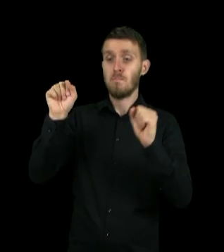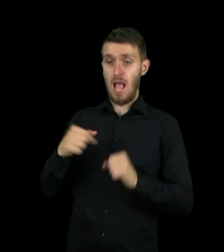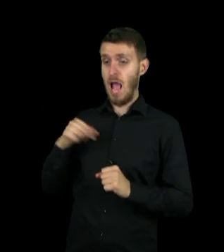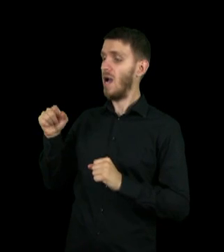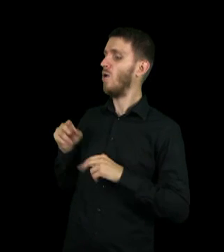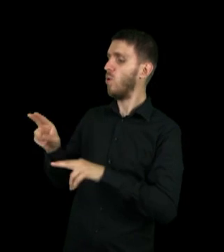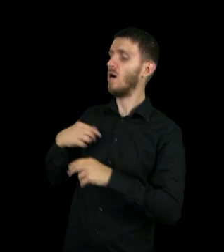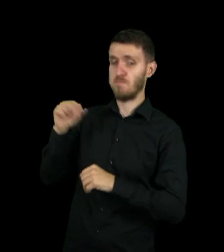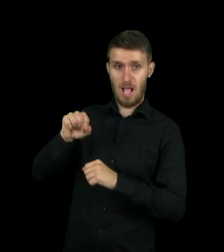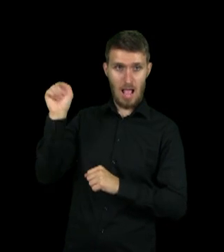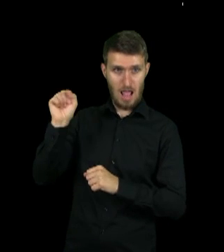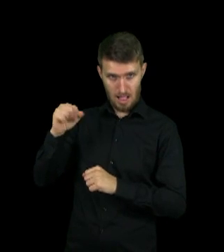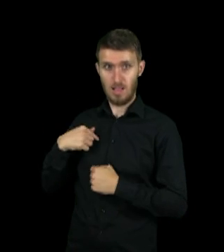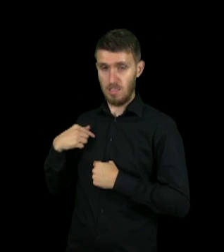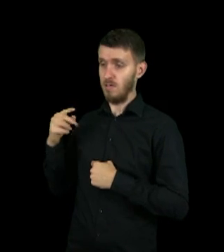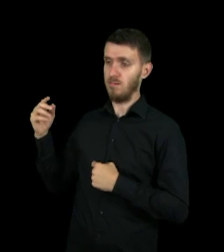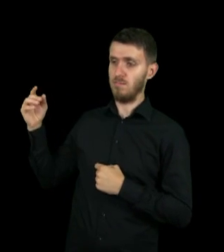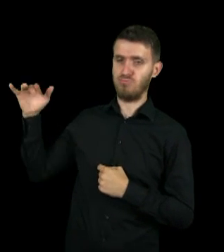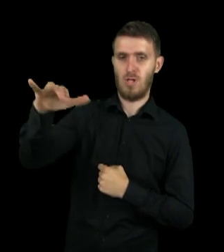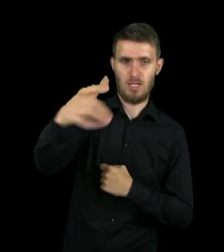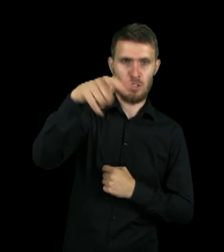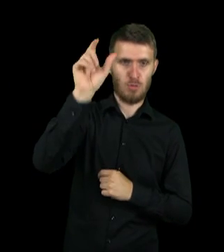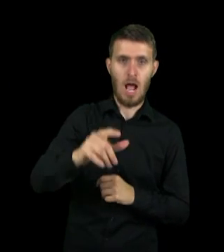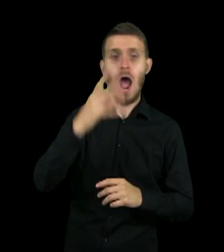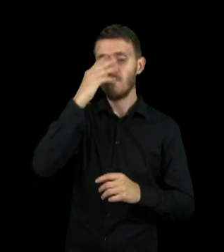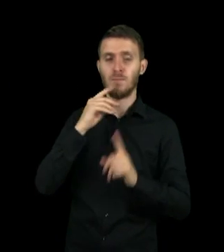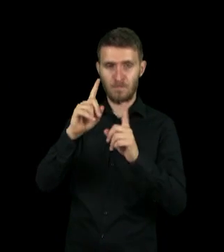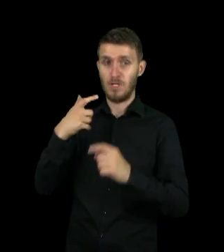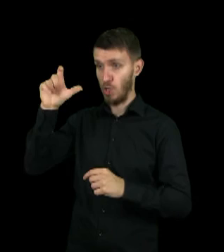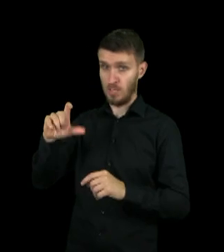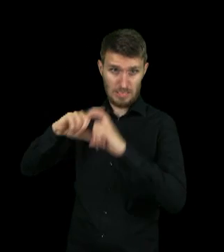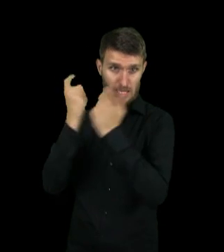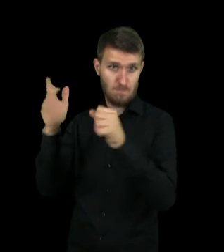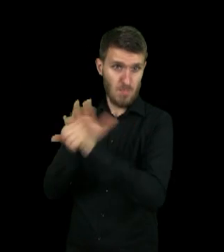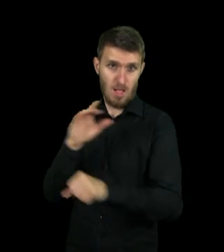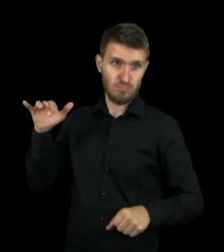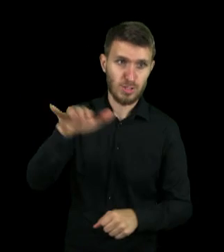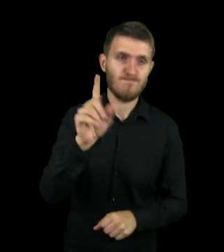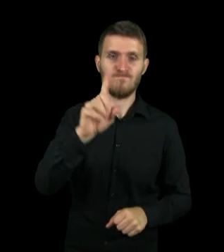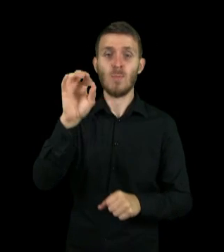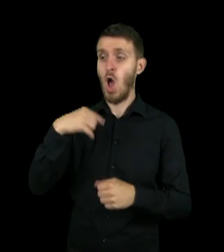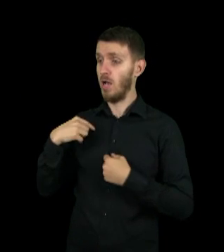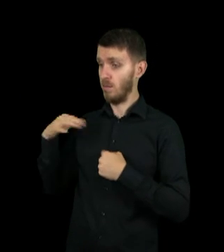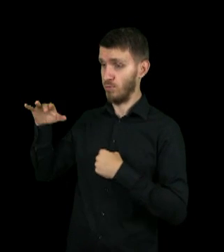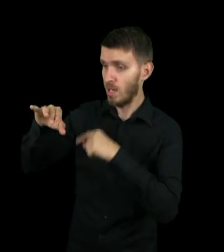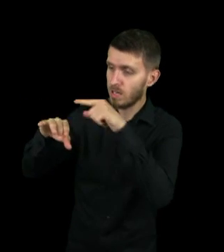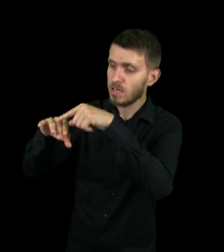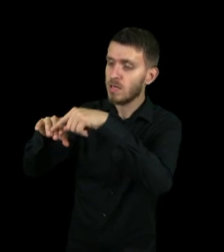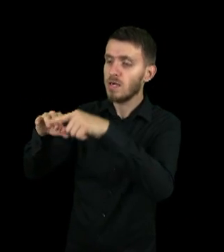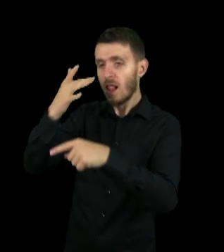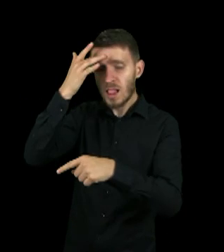tych graczy świadczy usługę on podłączył się do sieci i proponuje kredyt On